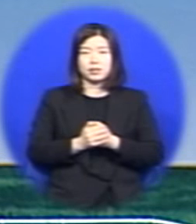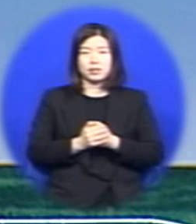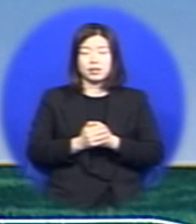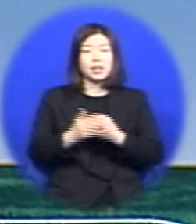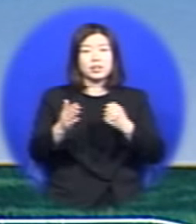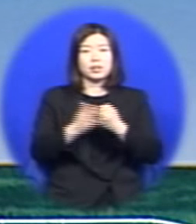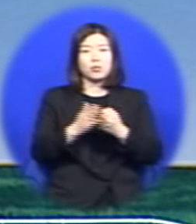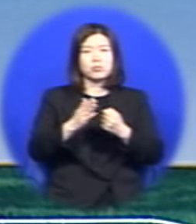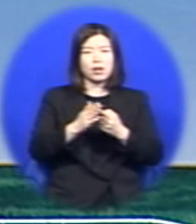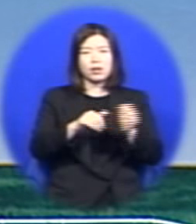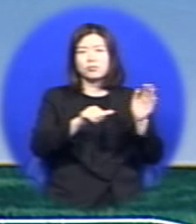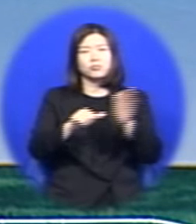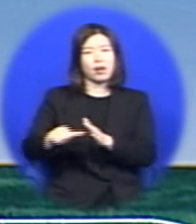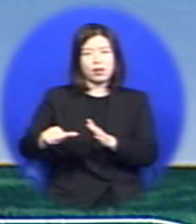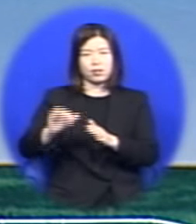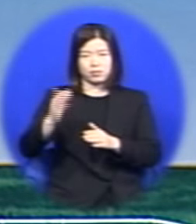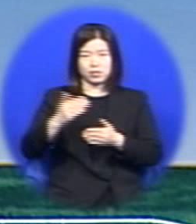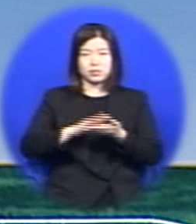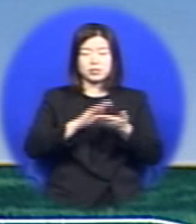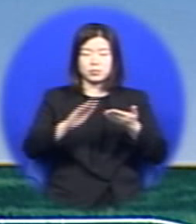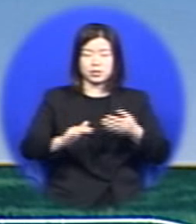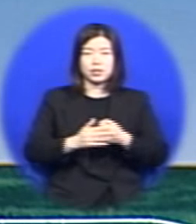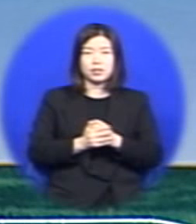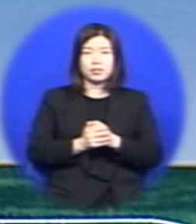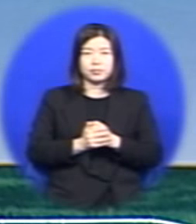그래서 불합격이 됐습니다.